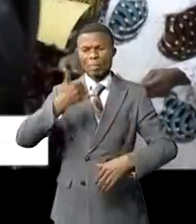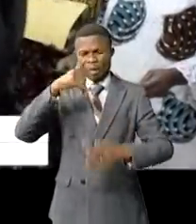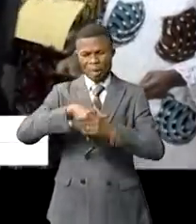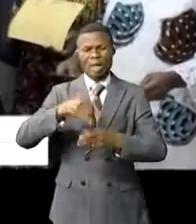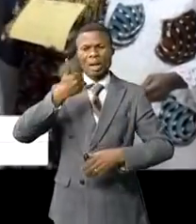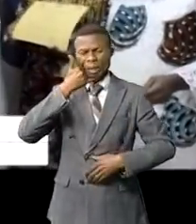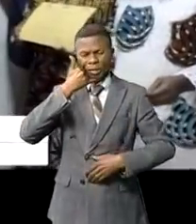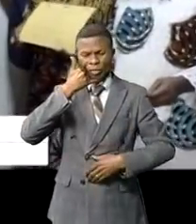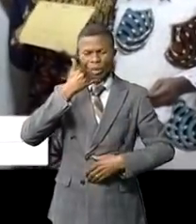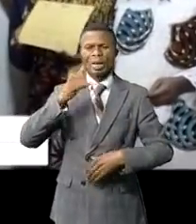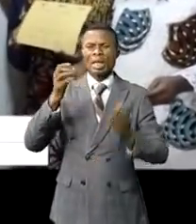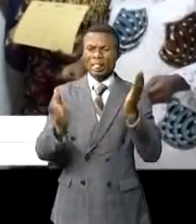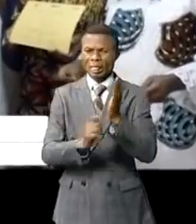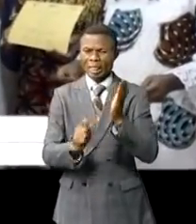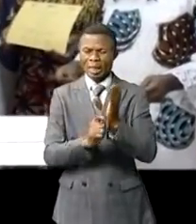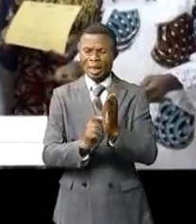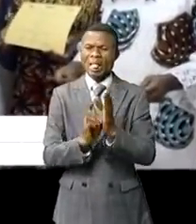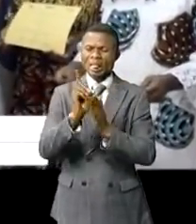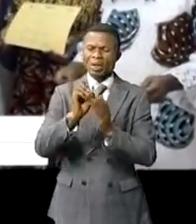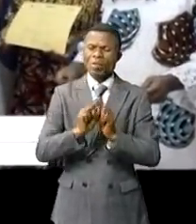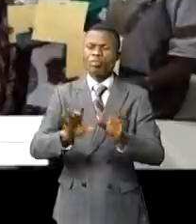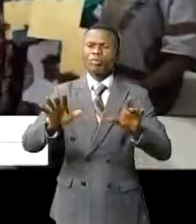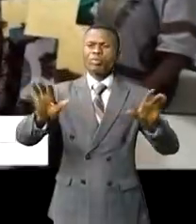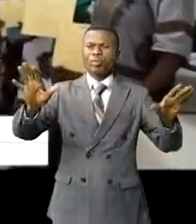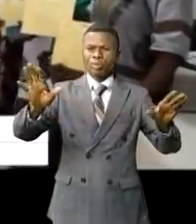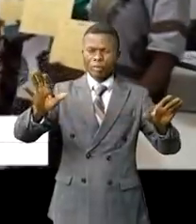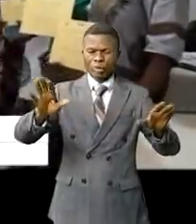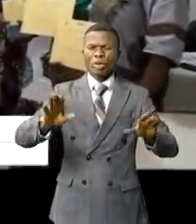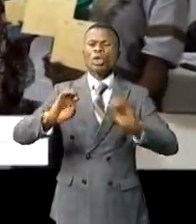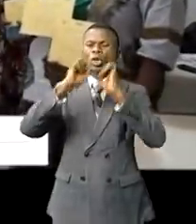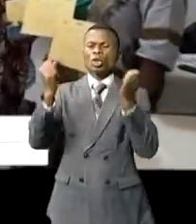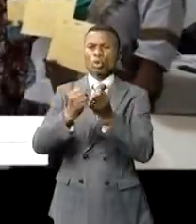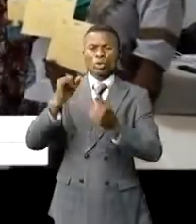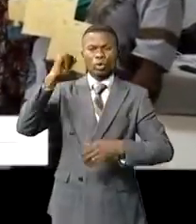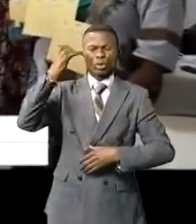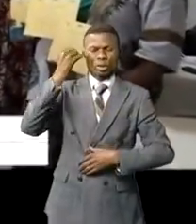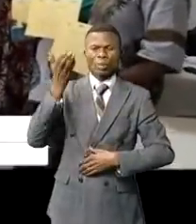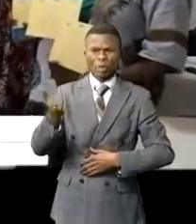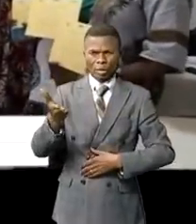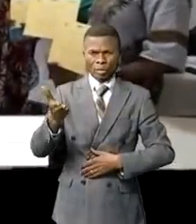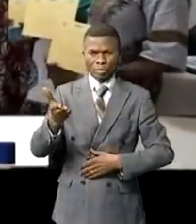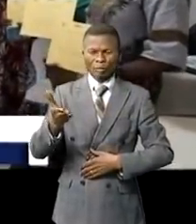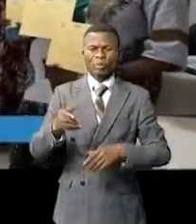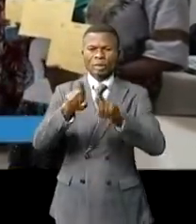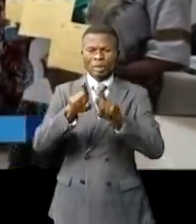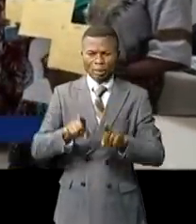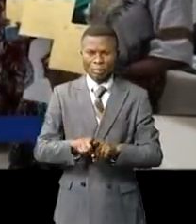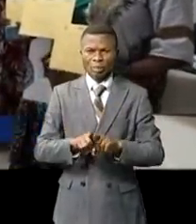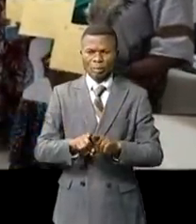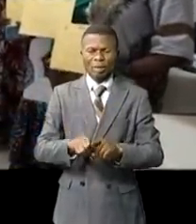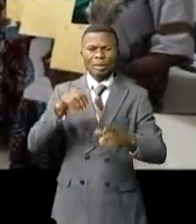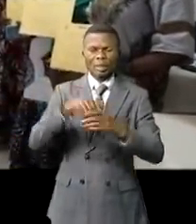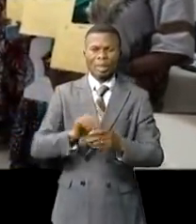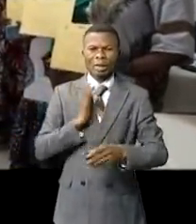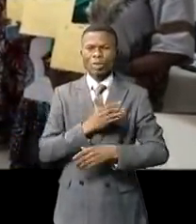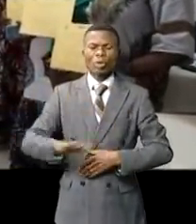une pratique qui sera développée et vulgarisée par Swag Corporation, une start-up japonaise, à